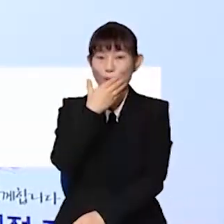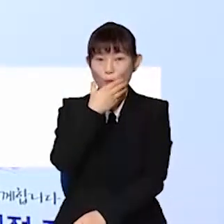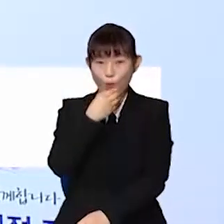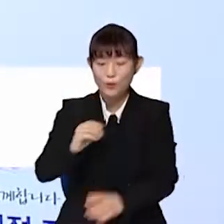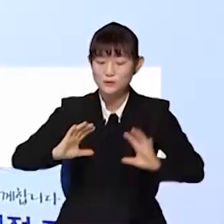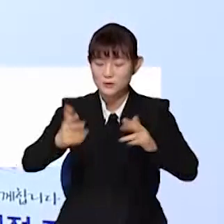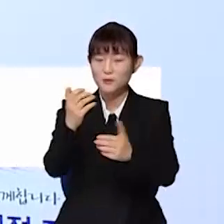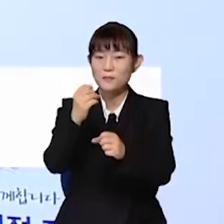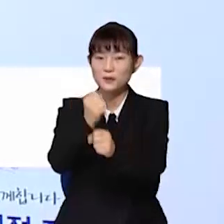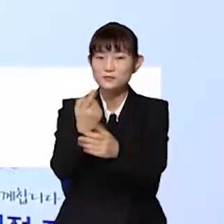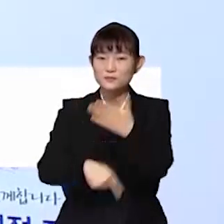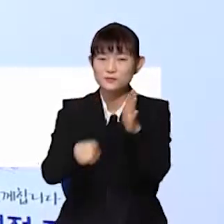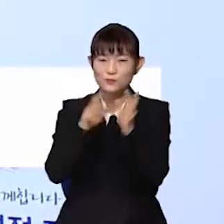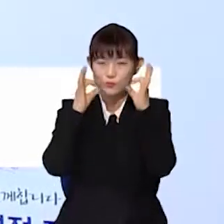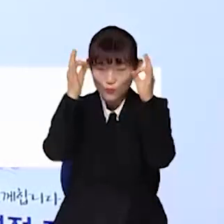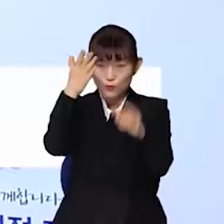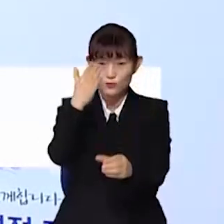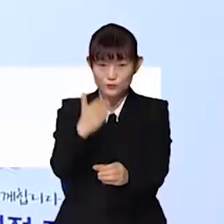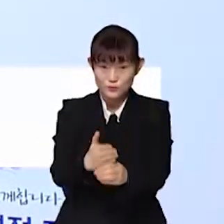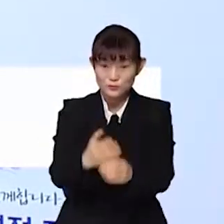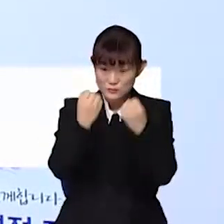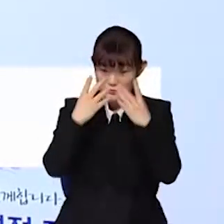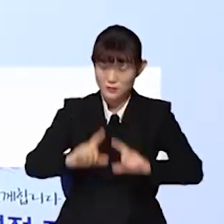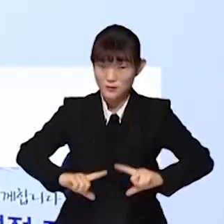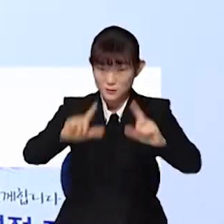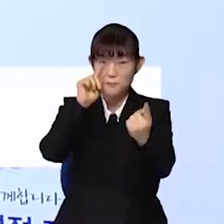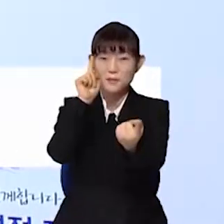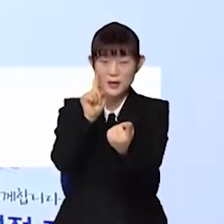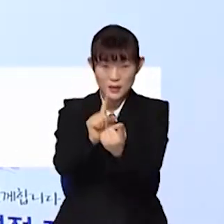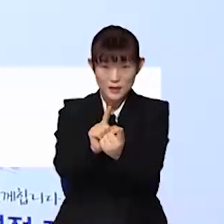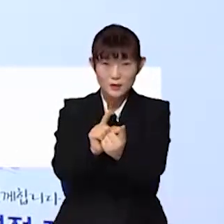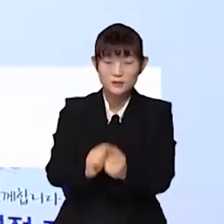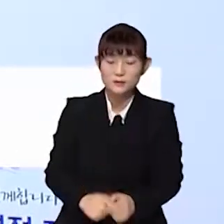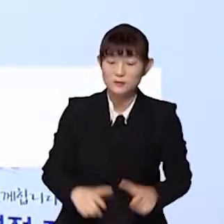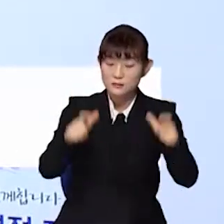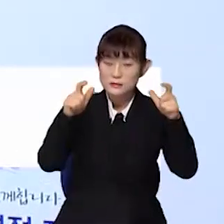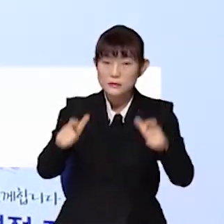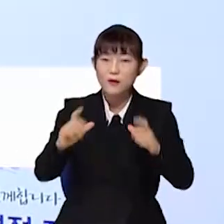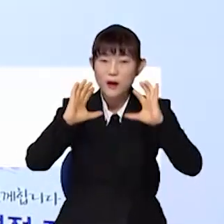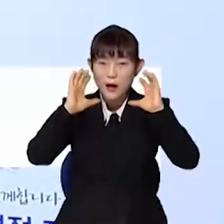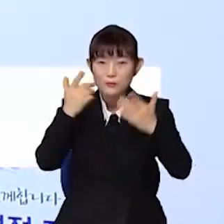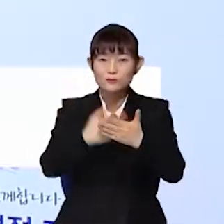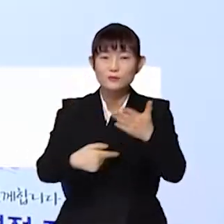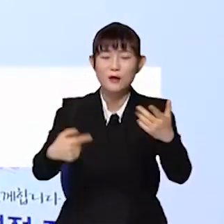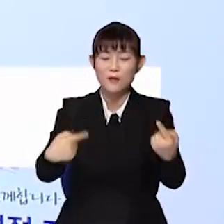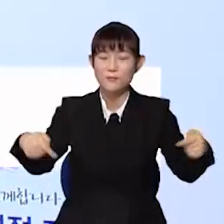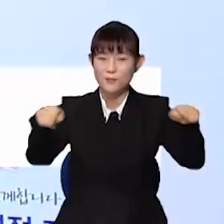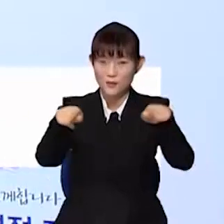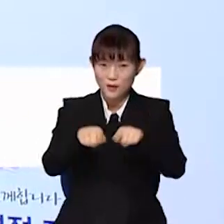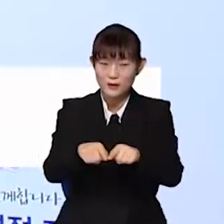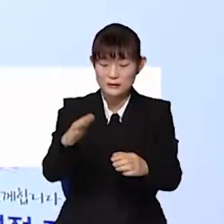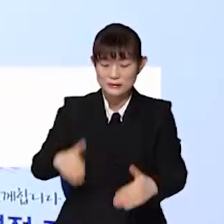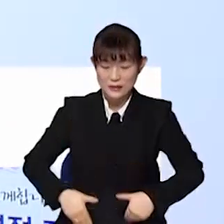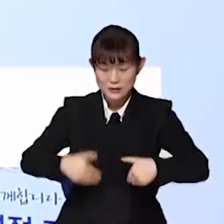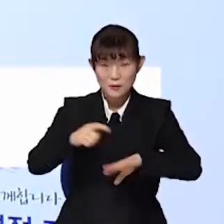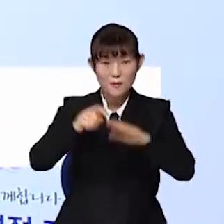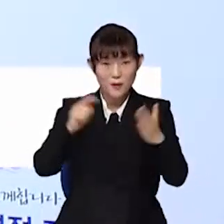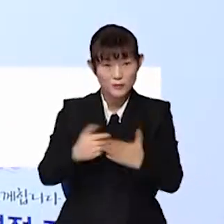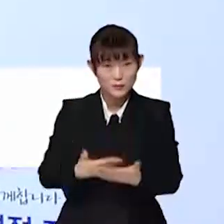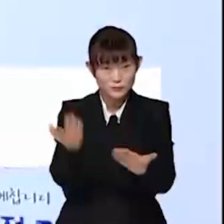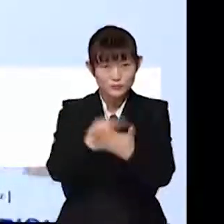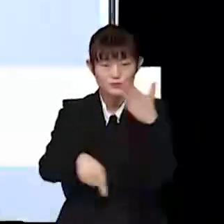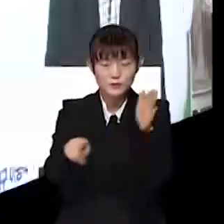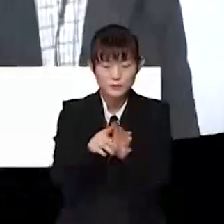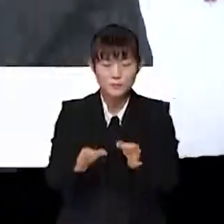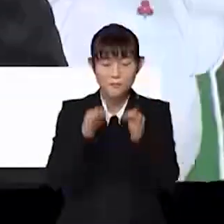위해서 노력하고 있습니다. 개면년 설날을 맞이해서 지역 아동들과 따뜻한 마음을 나누고자 기부금을